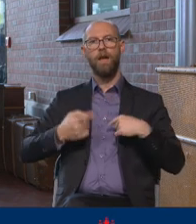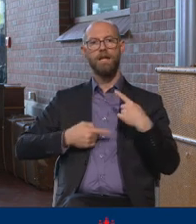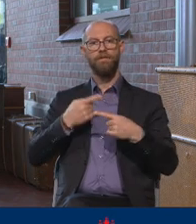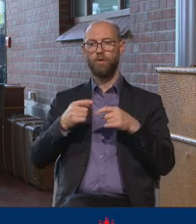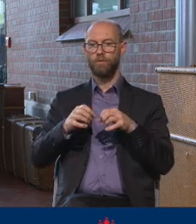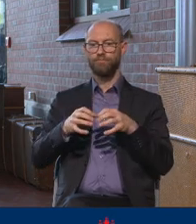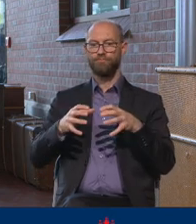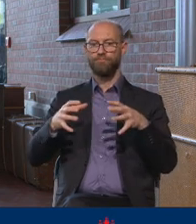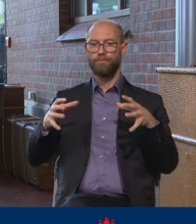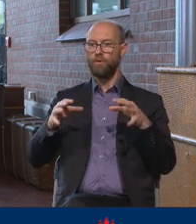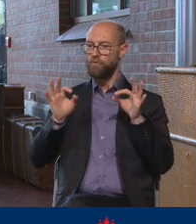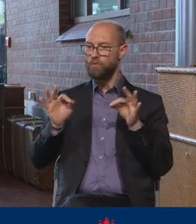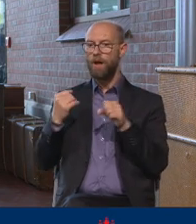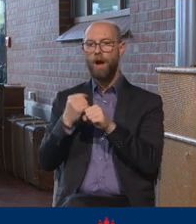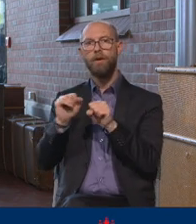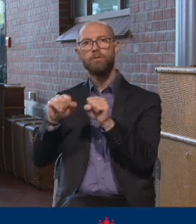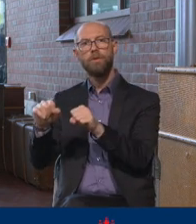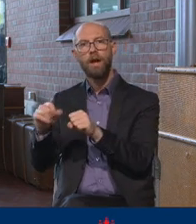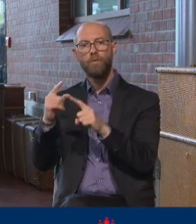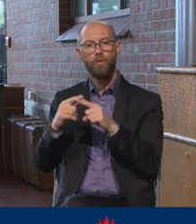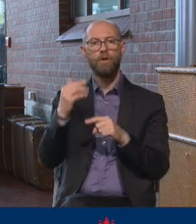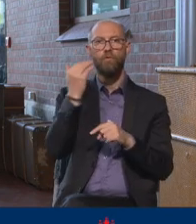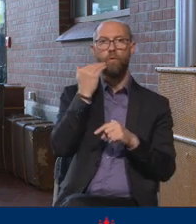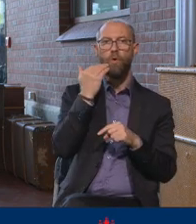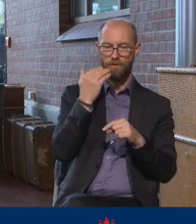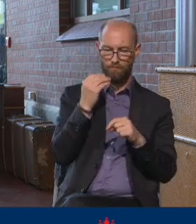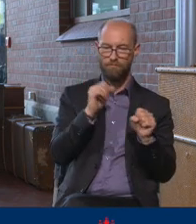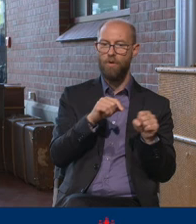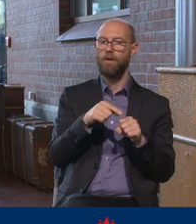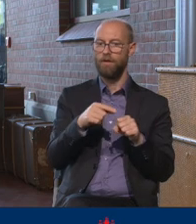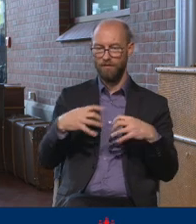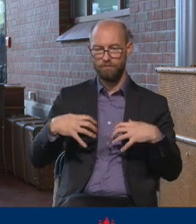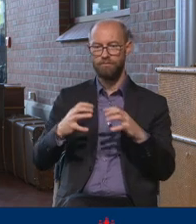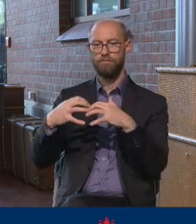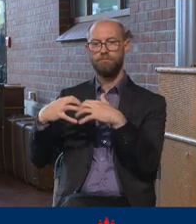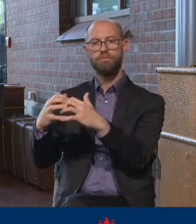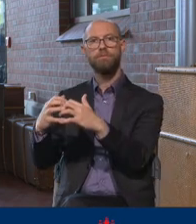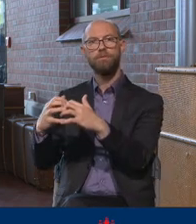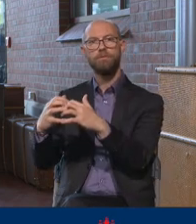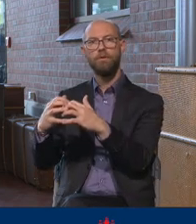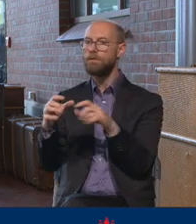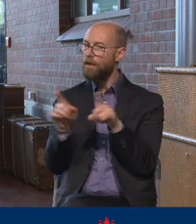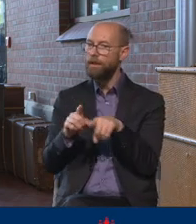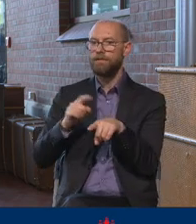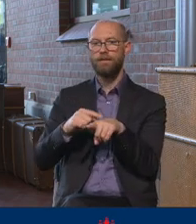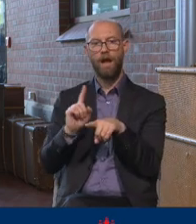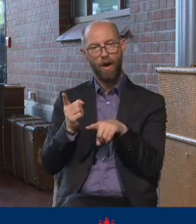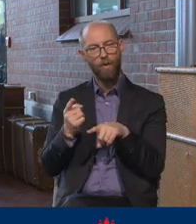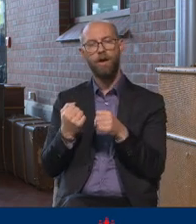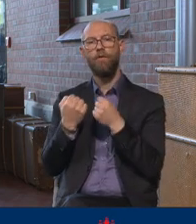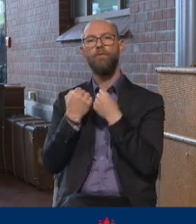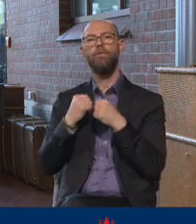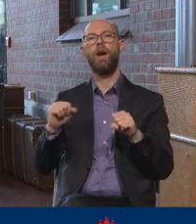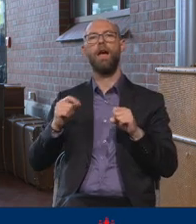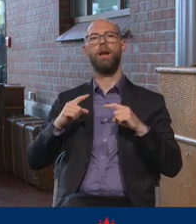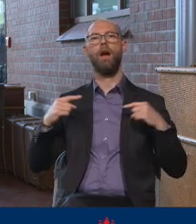tatsächlich arbeitsmöglichkeiten und wohnmöglichkeiten zu schaffen aber eben auch freiraum möglichkeiten erhöhen hatte den begriff der